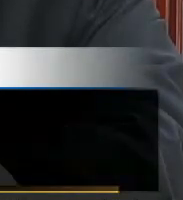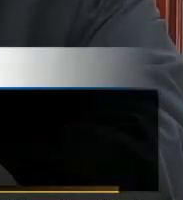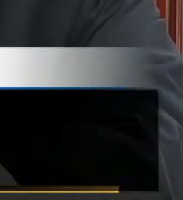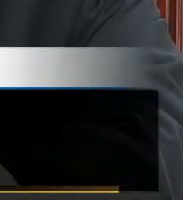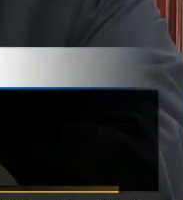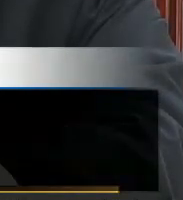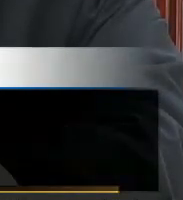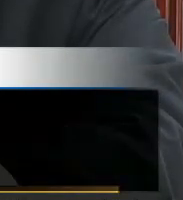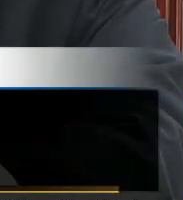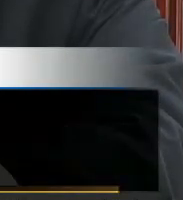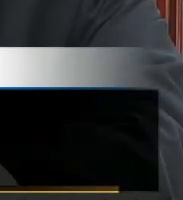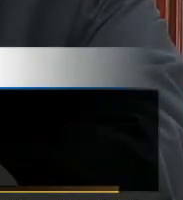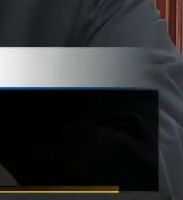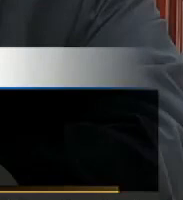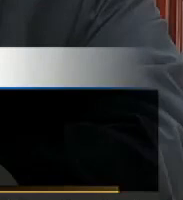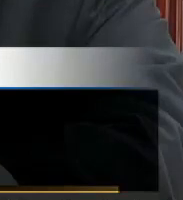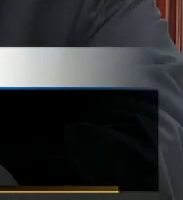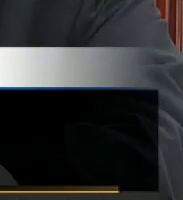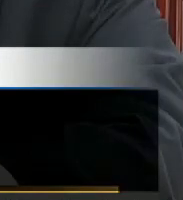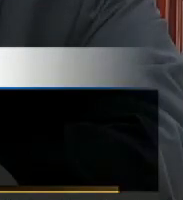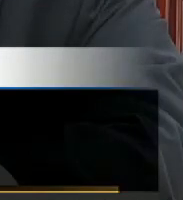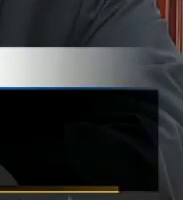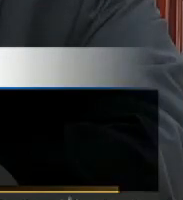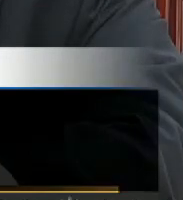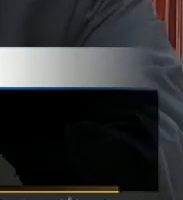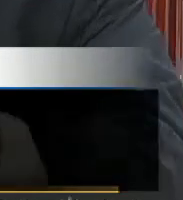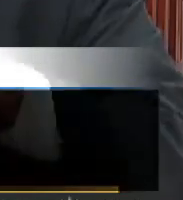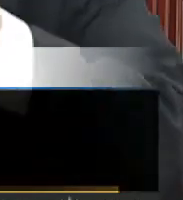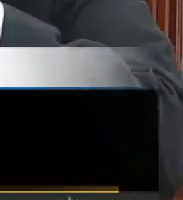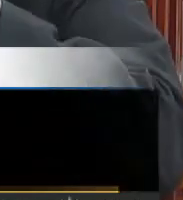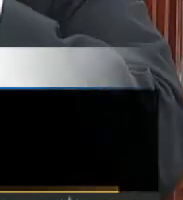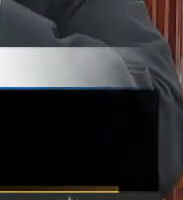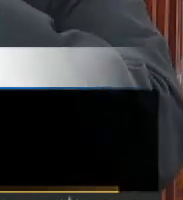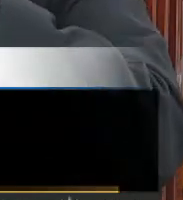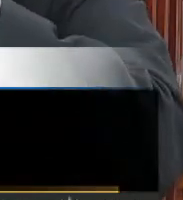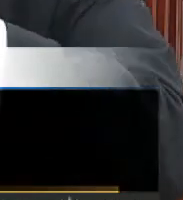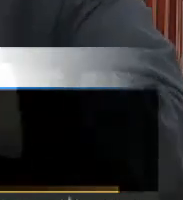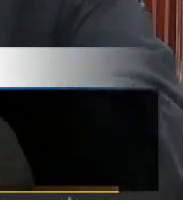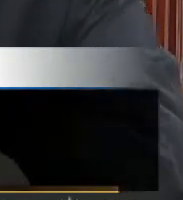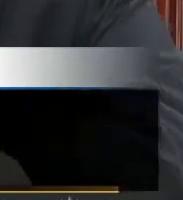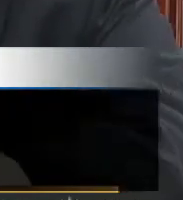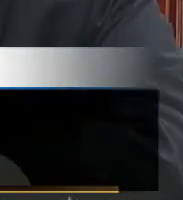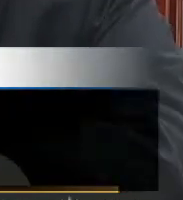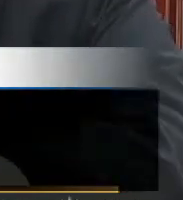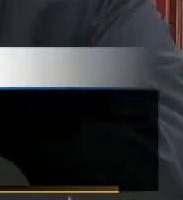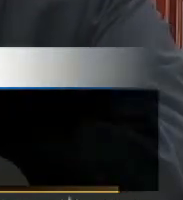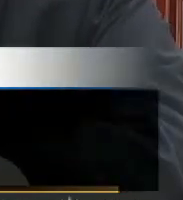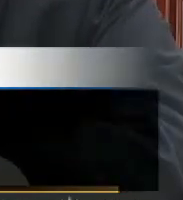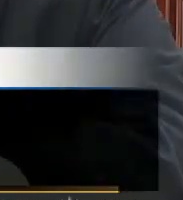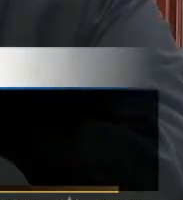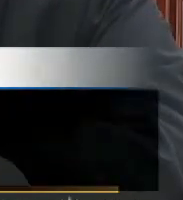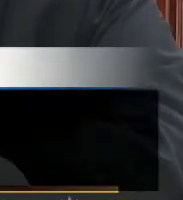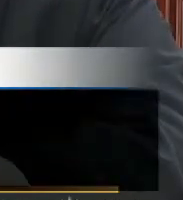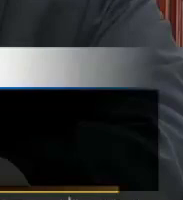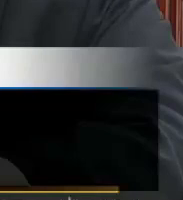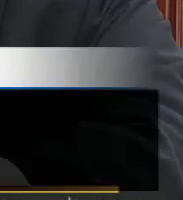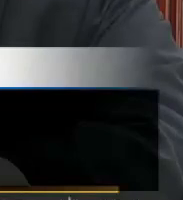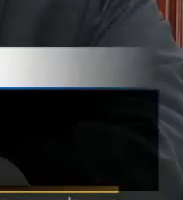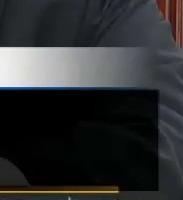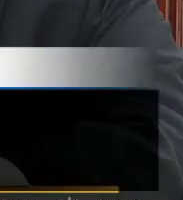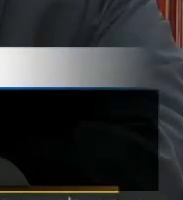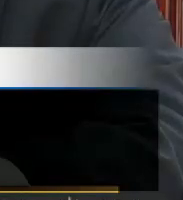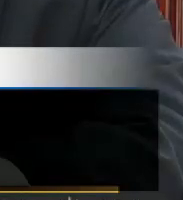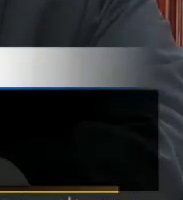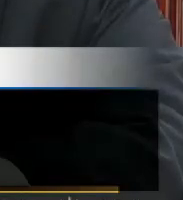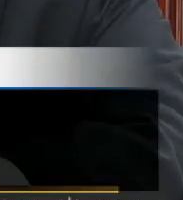검찰총장도 이 부실 수사에 관련돼 있다라는 취지의 발표를 했는지 저는 도저히 이해할